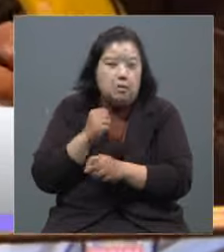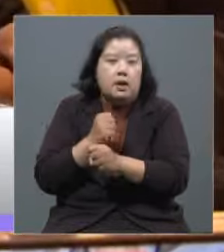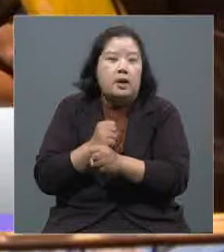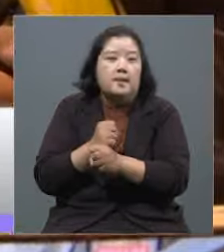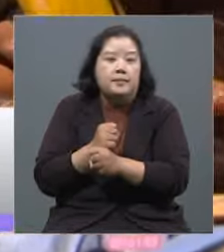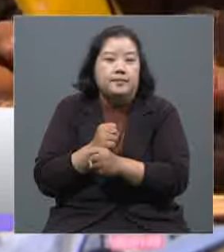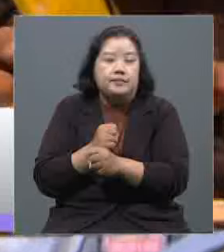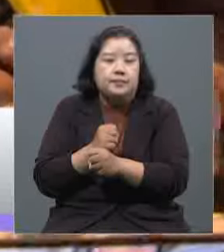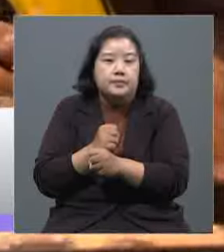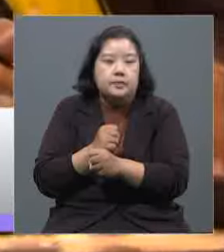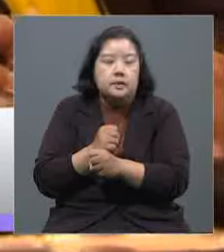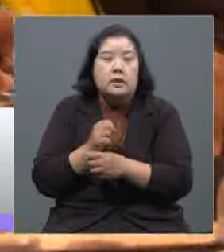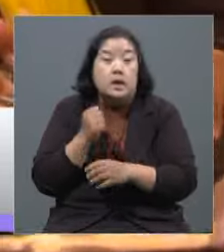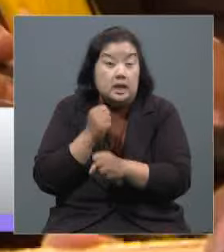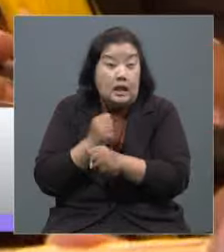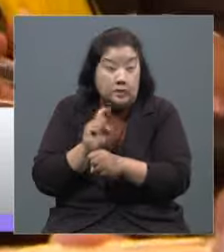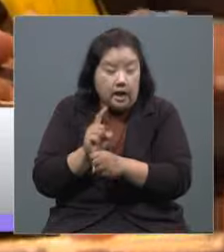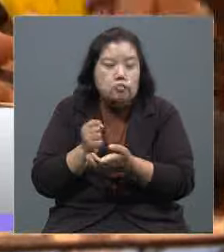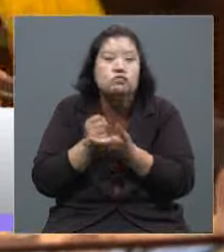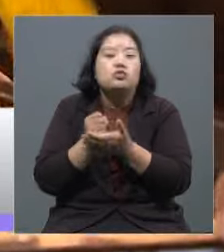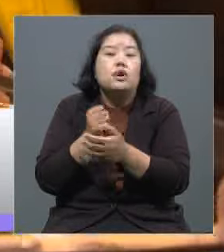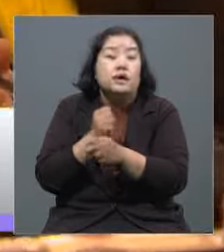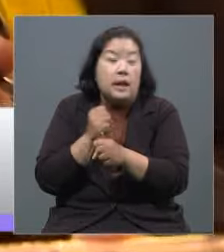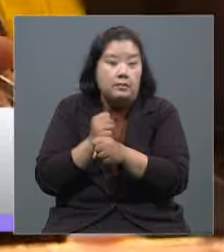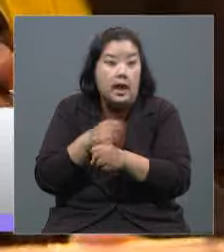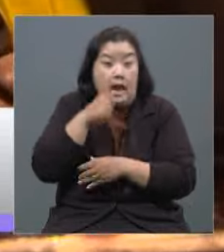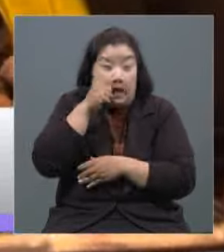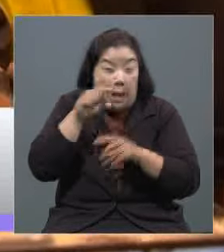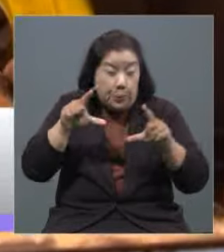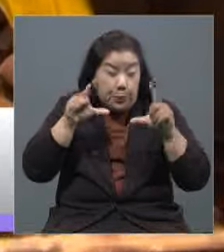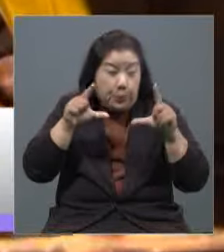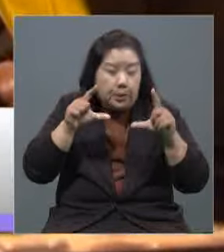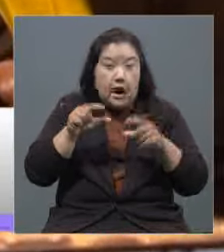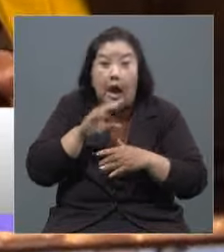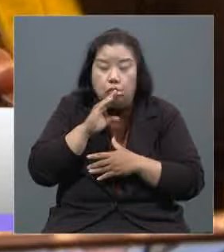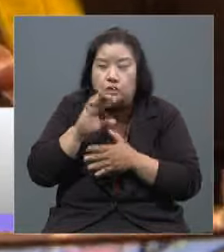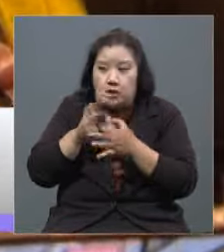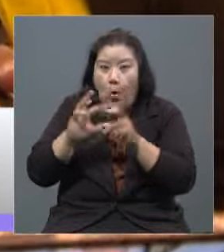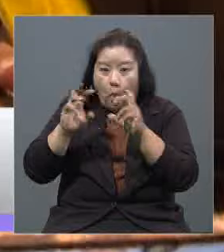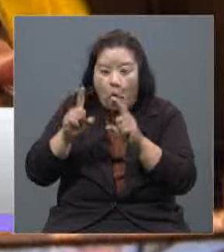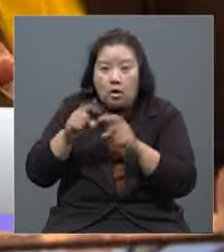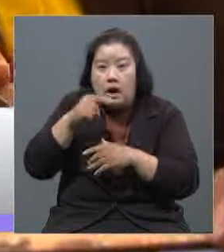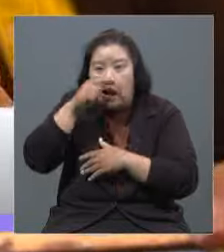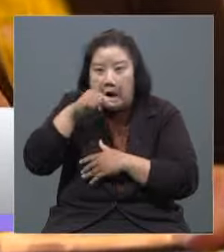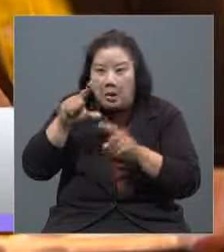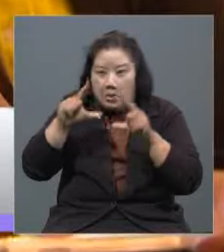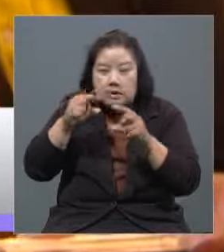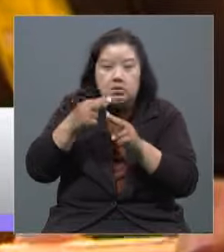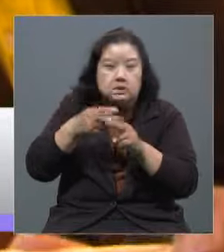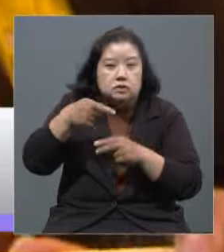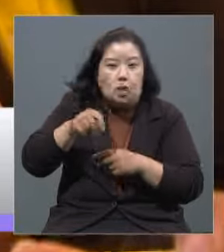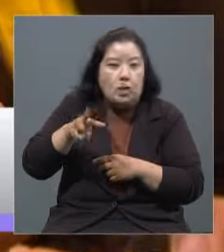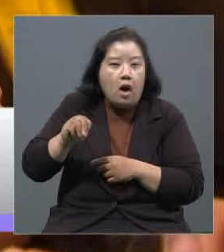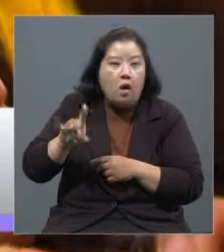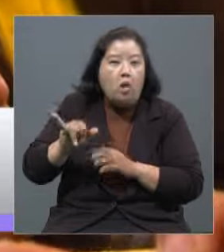การให้ในการที่จะรองรับการพัฒนาซอฟต์พาวเวอร์ของประเทศคือพอเรามีการพัฒนาซอฟต์พาวเวอร์ใช่ไหมคะก็ต้องมีที่ที่ต้องปล่อยของมี